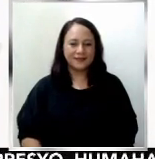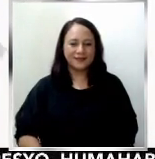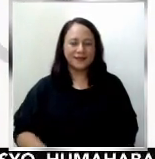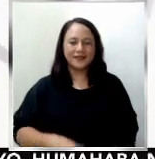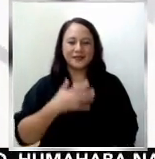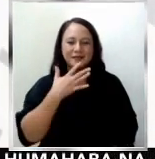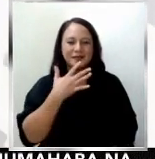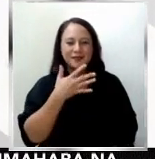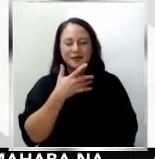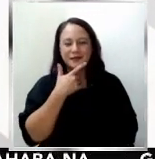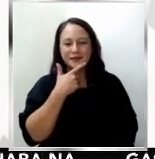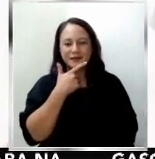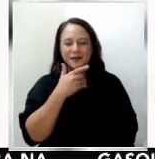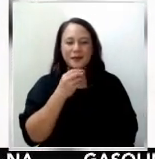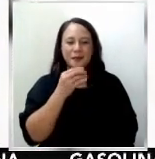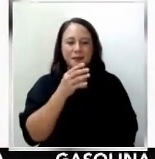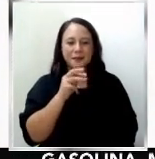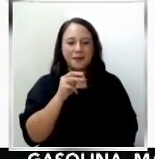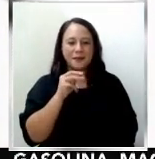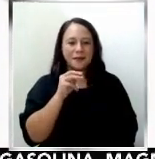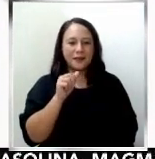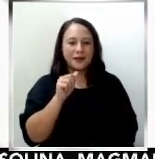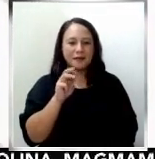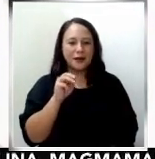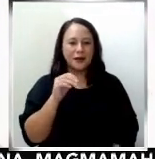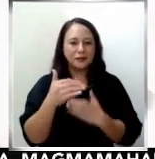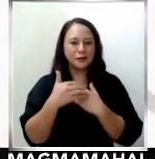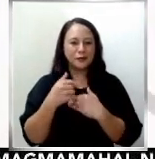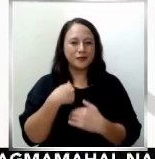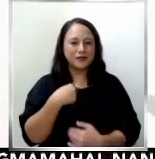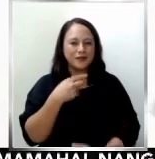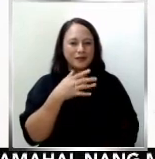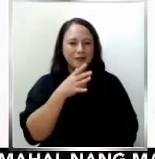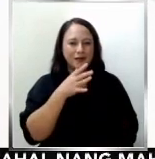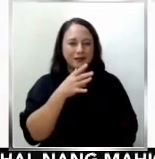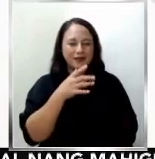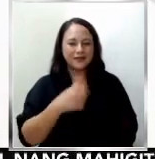Mama, sus, you called me Mama.